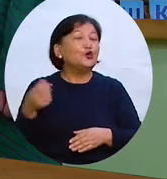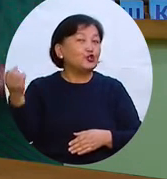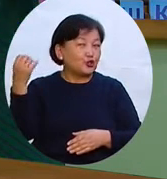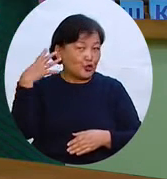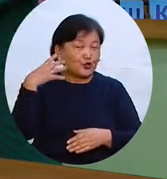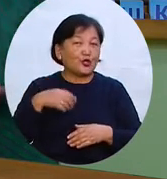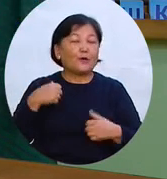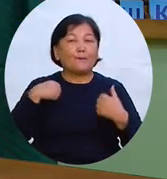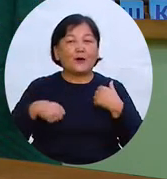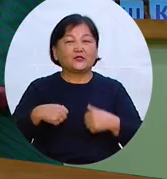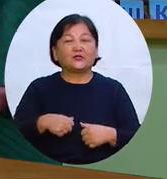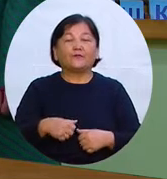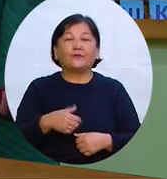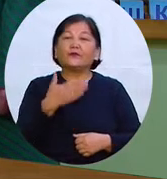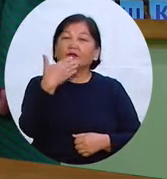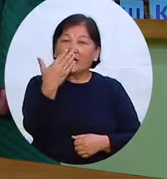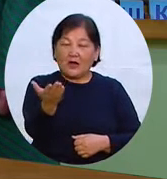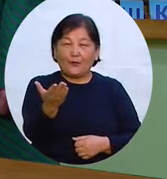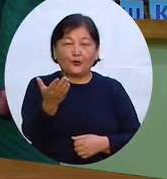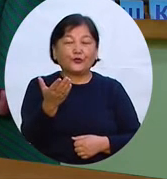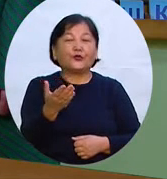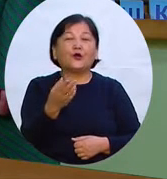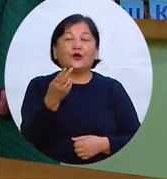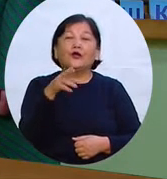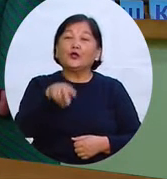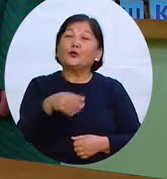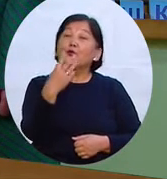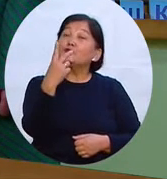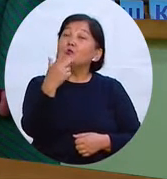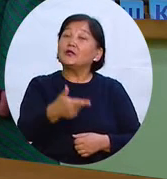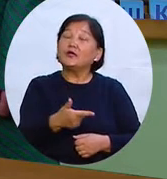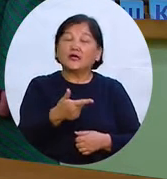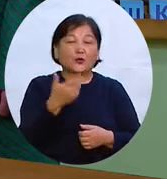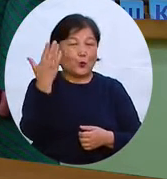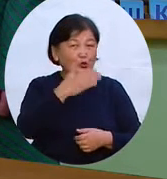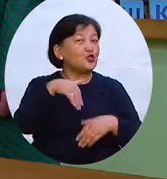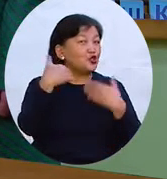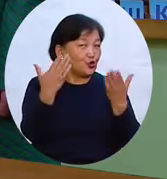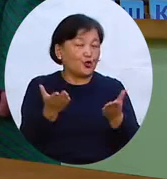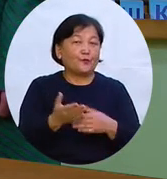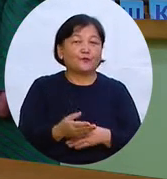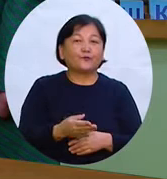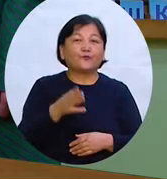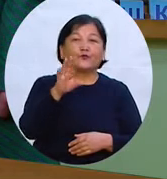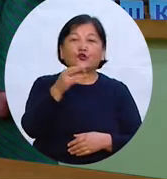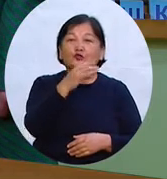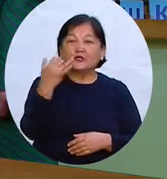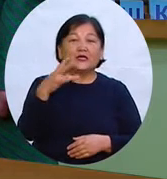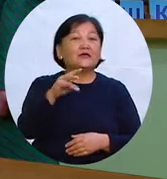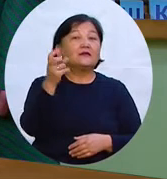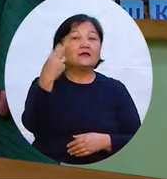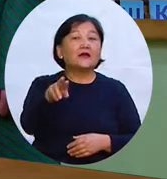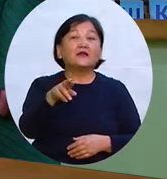сонсоцгоё. Багш нь та бүхэндээ долгорын нимагийн шүнийн талд адуу янцхан шүлгийг уншиж өгье.